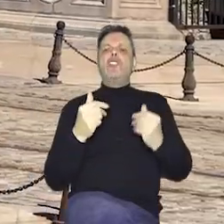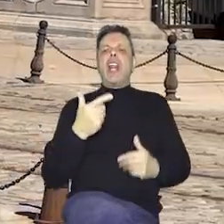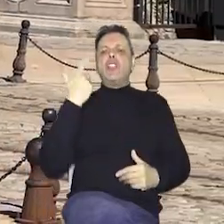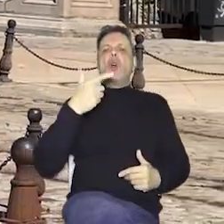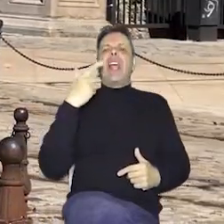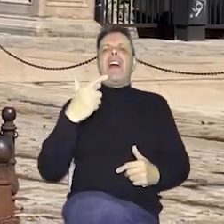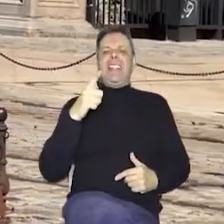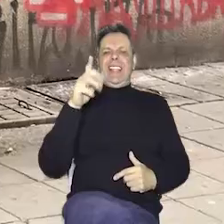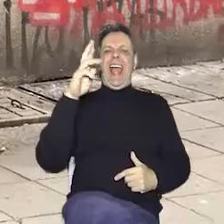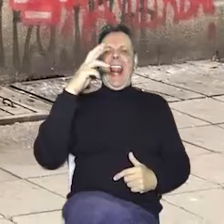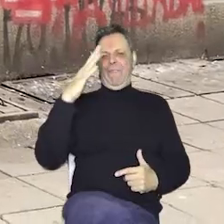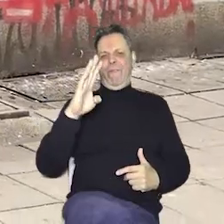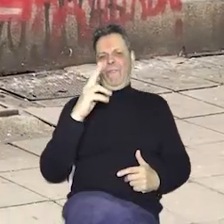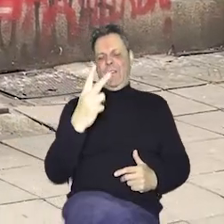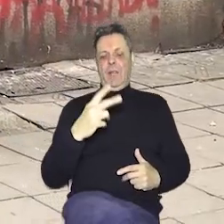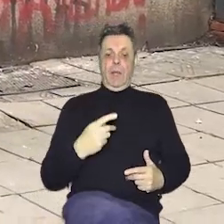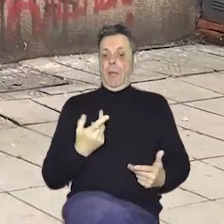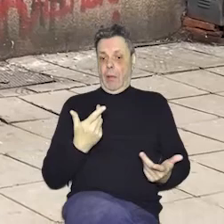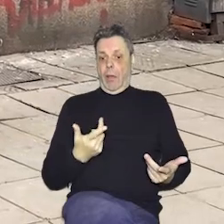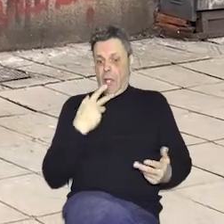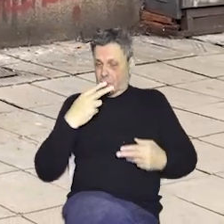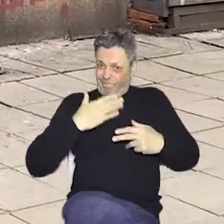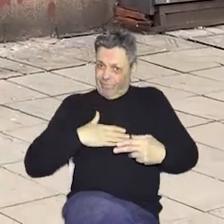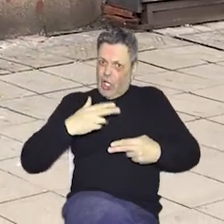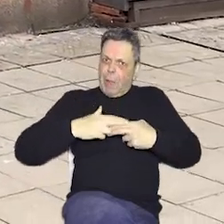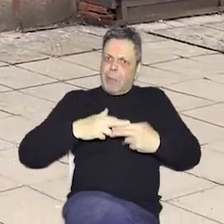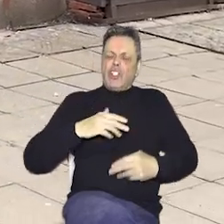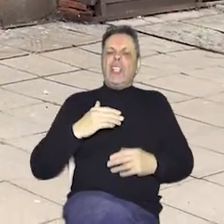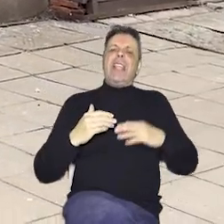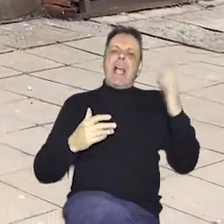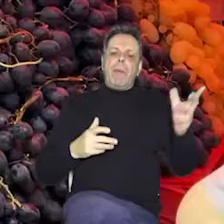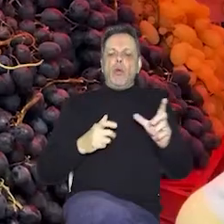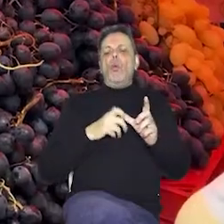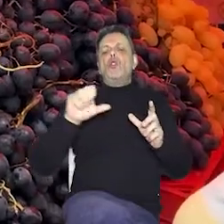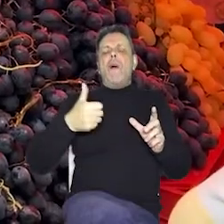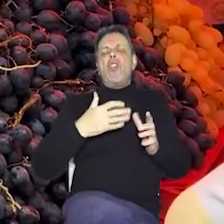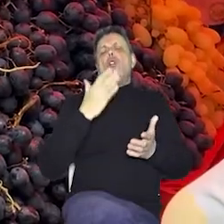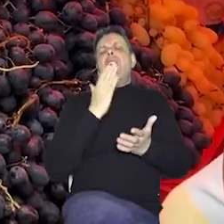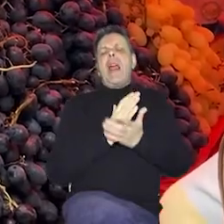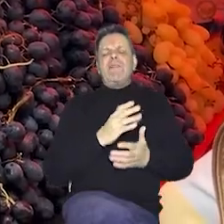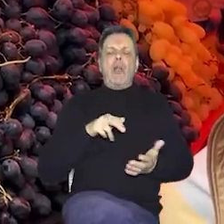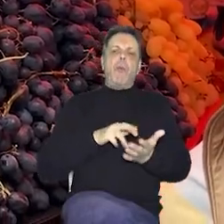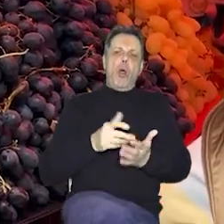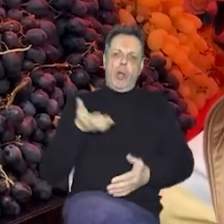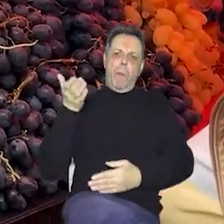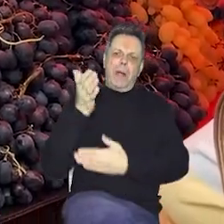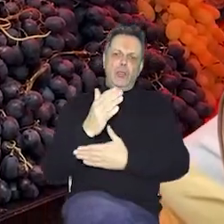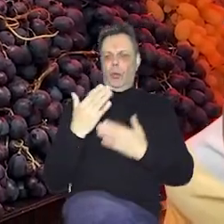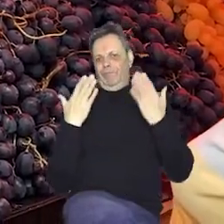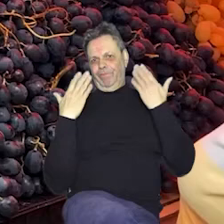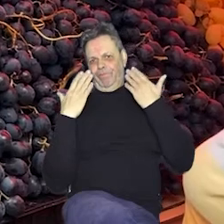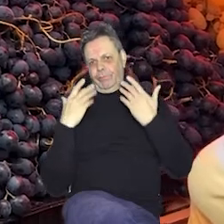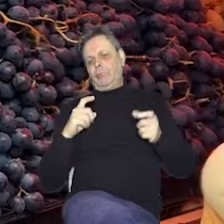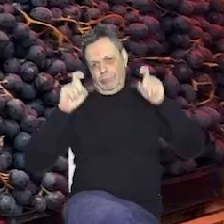od 20 leva. Iako se trude što više približiti zapadu, u Sofiji još uvijek na svakom koraku prisutno